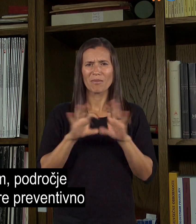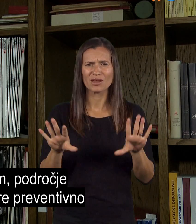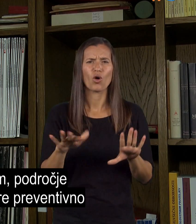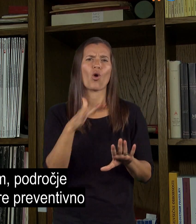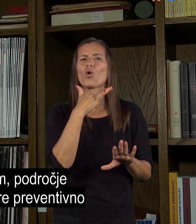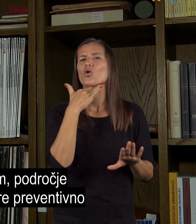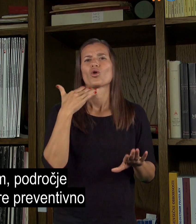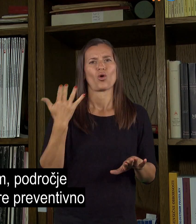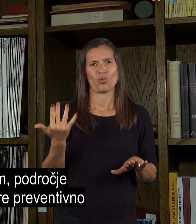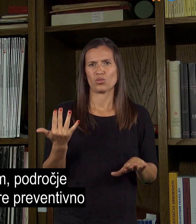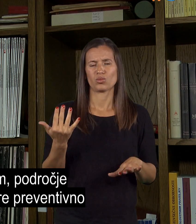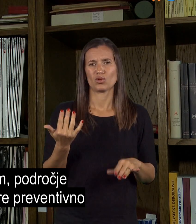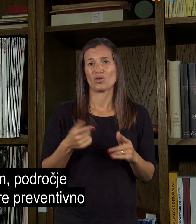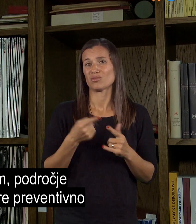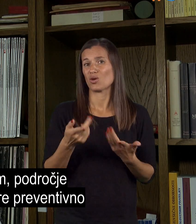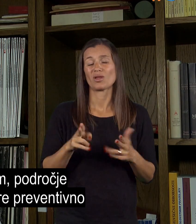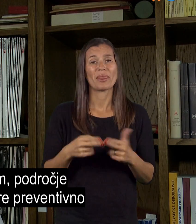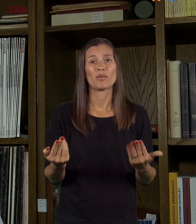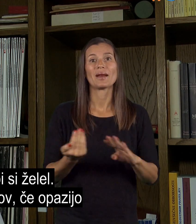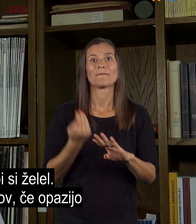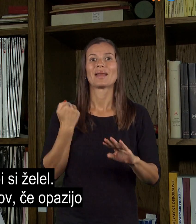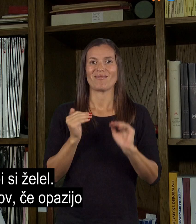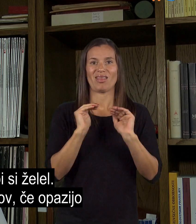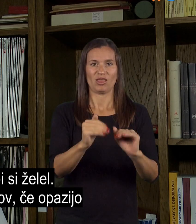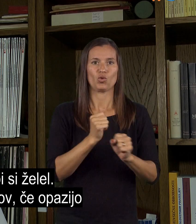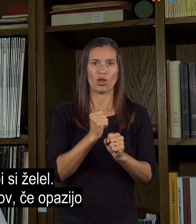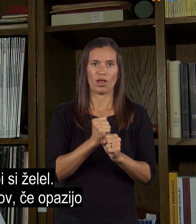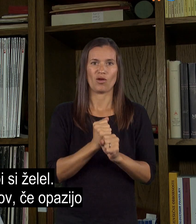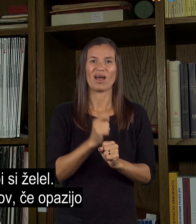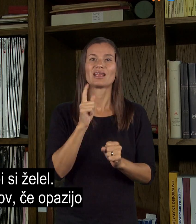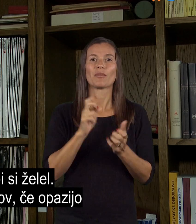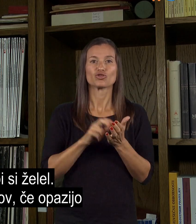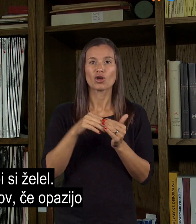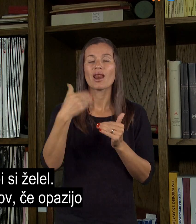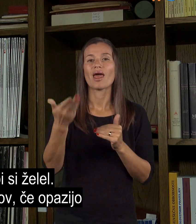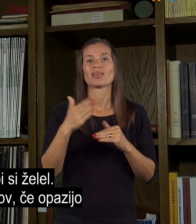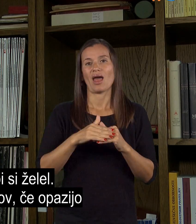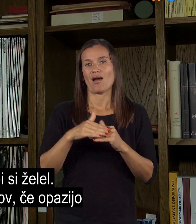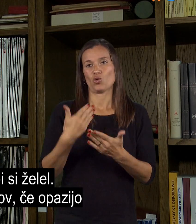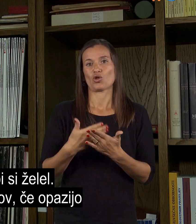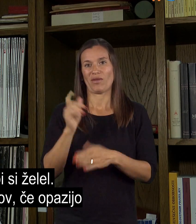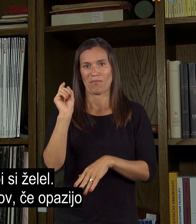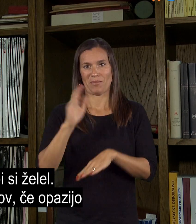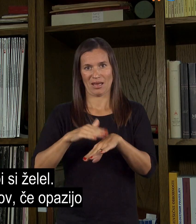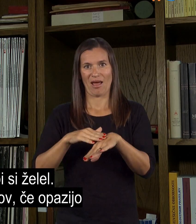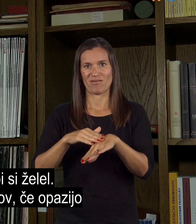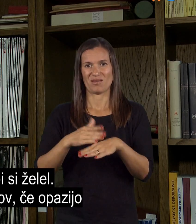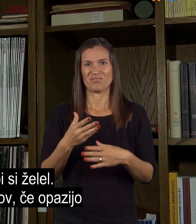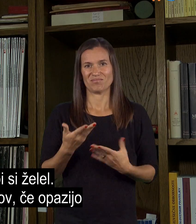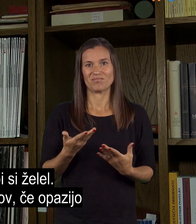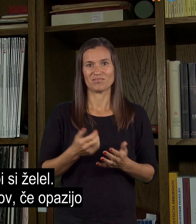ogromno, ne, tako da ne more preventivno delovati, ne, tako kot bi si marsikdo želel.